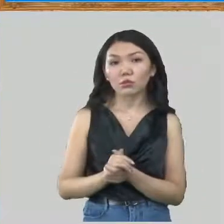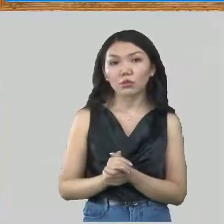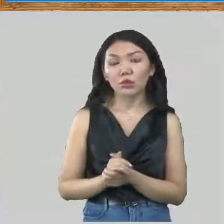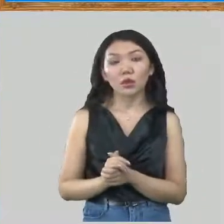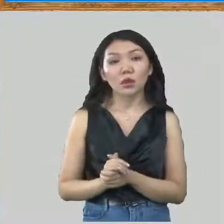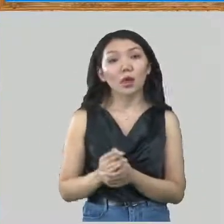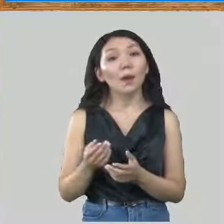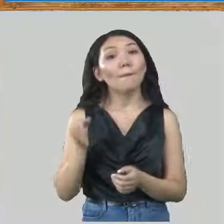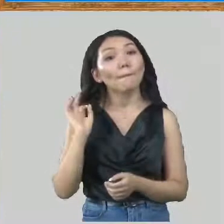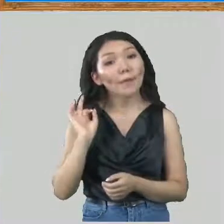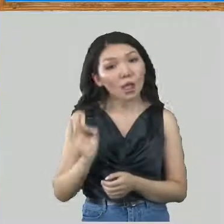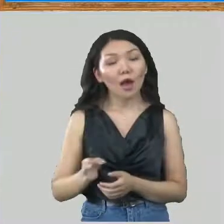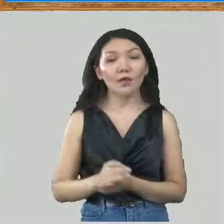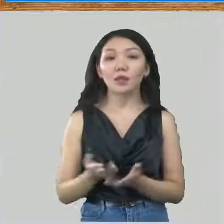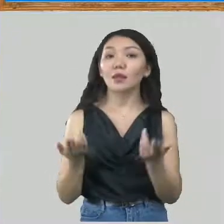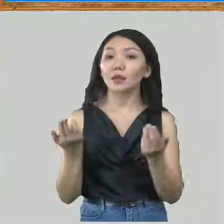Правильно, да.